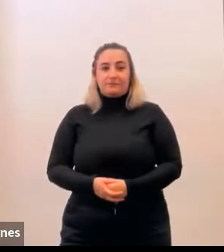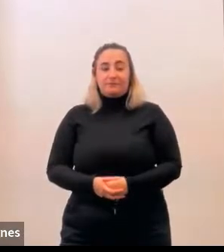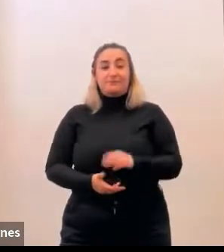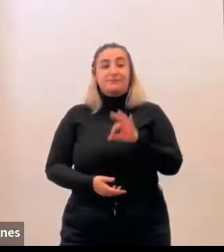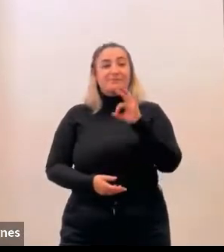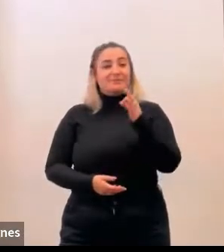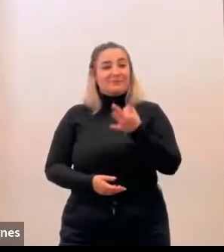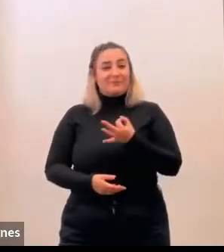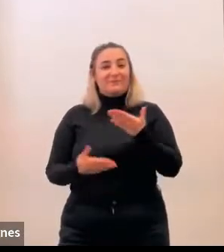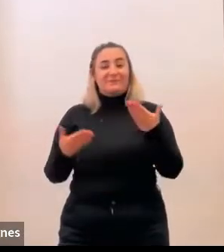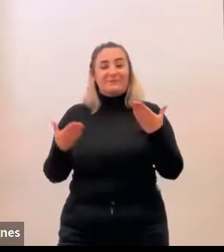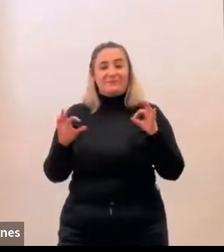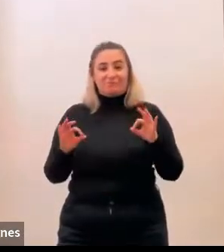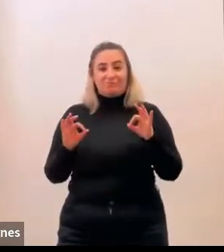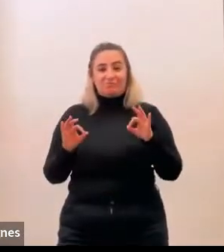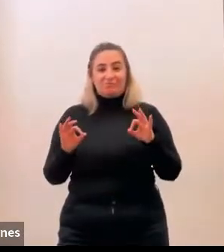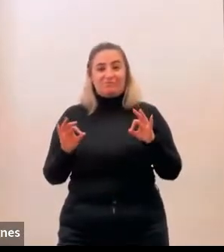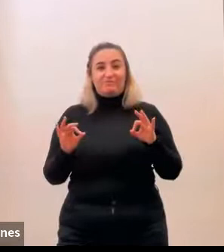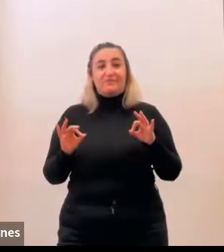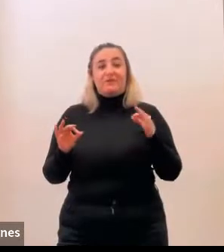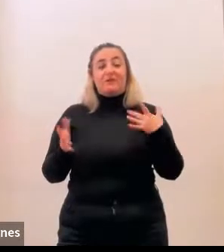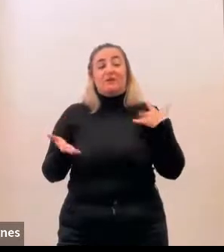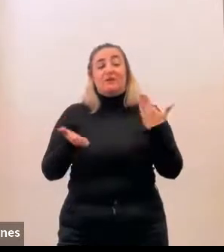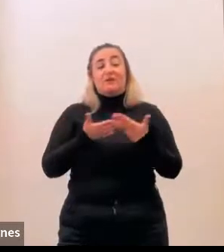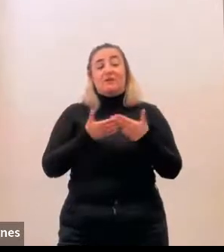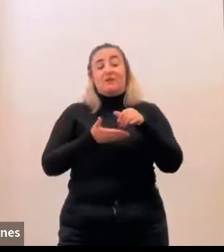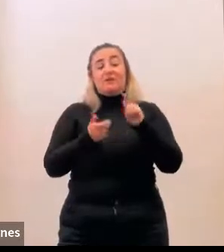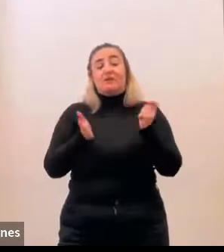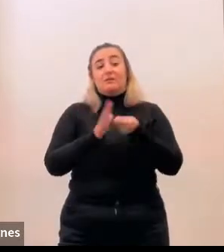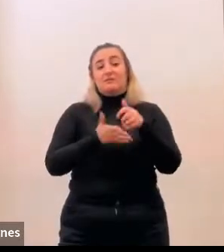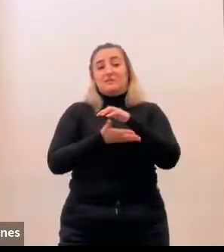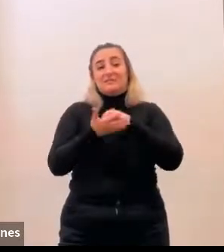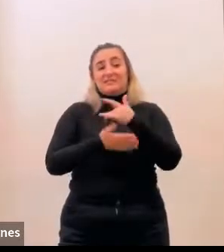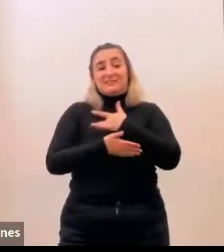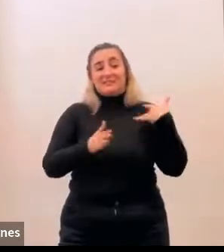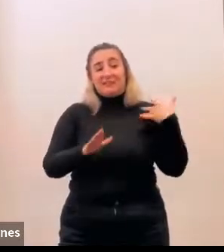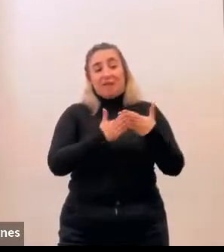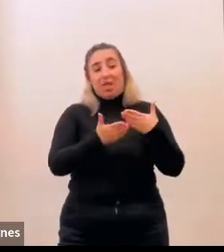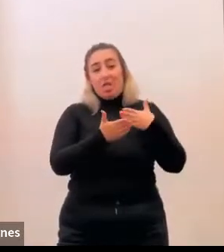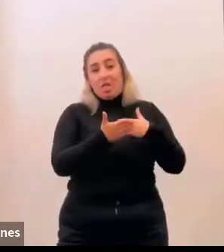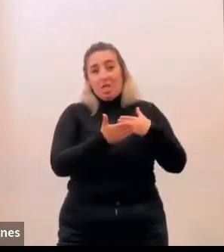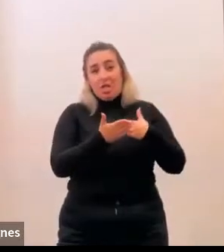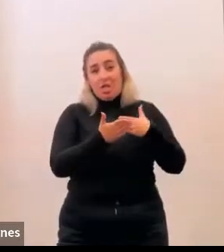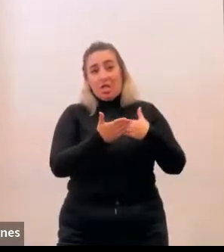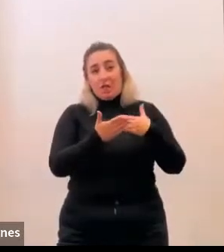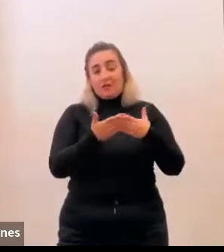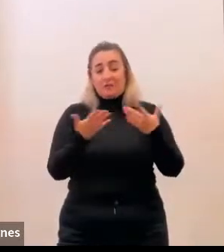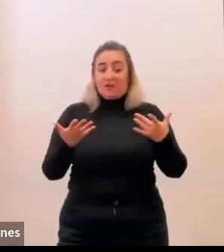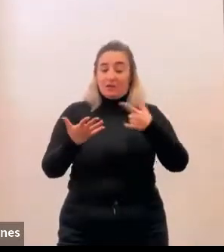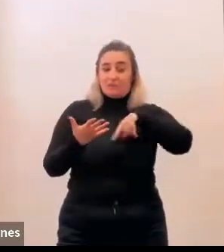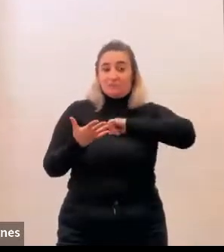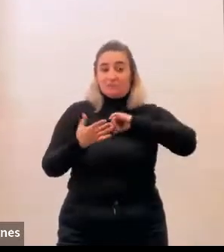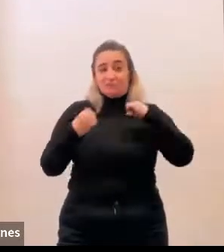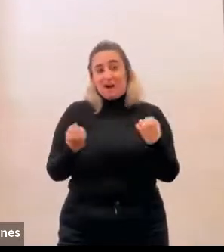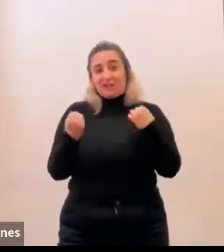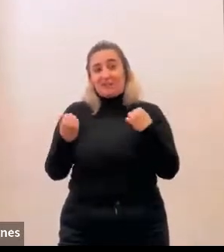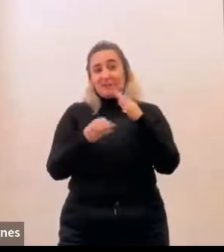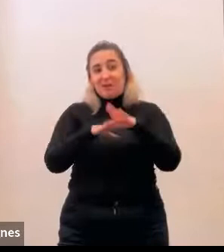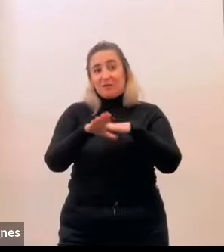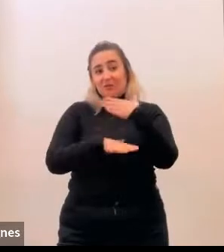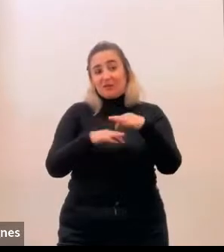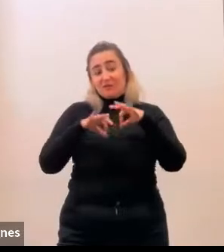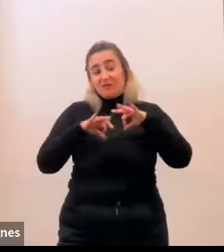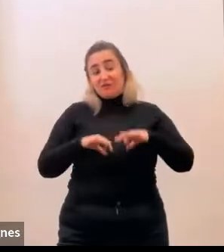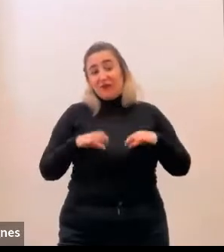Oui, à cause des difficultés liées à la crise sanitaire, nous avons, vous le savez, suspendu les activités périscolaires pendant